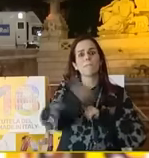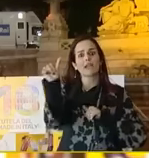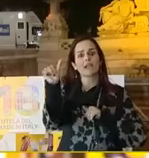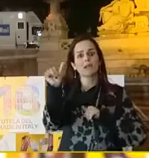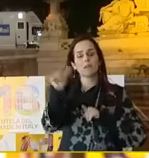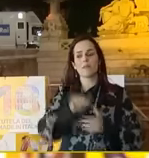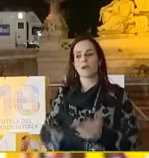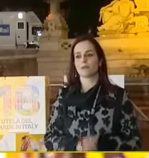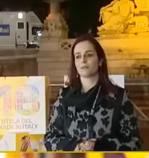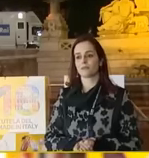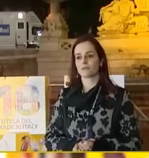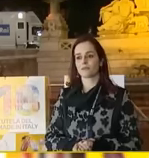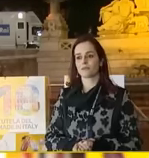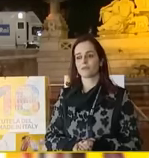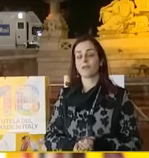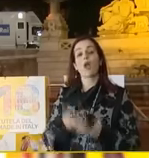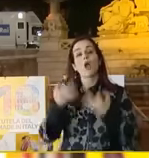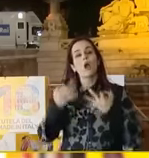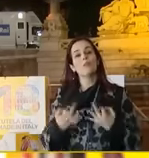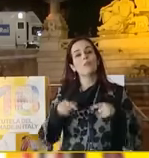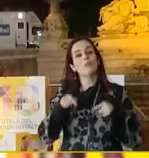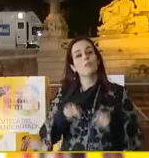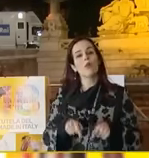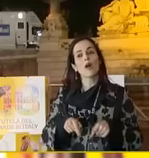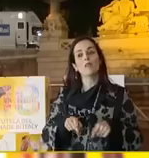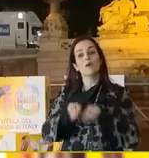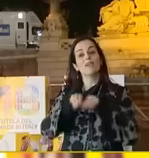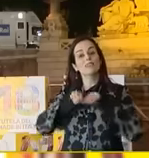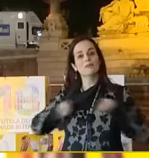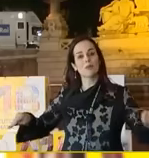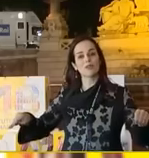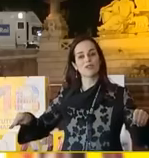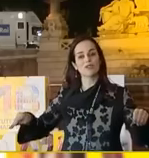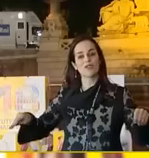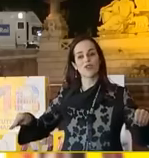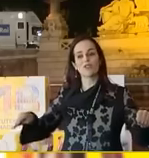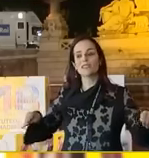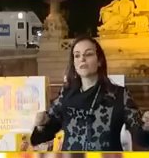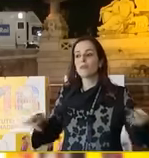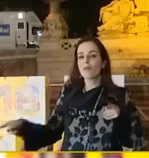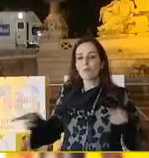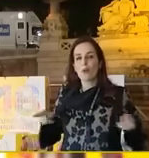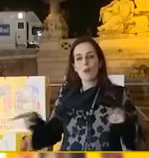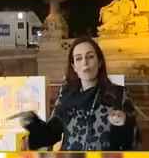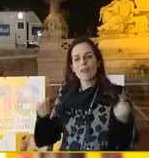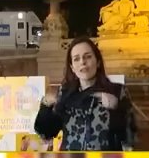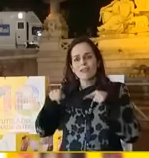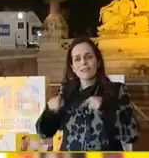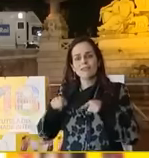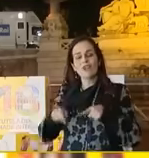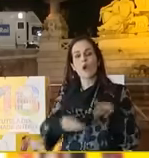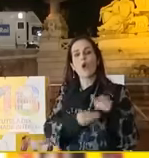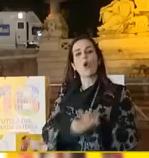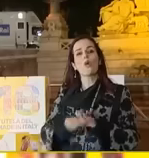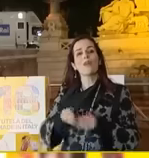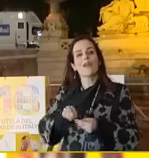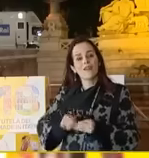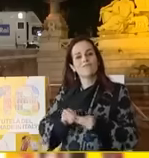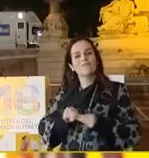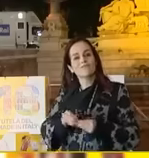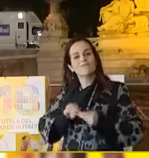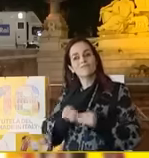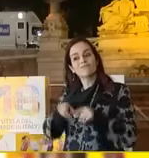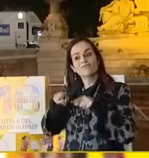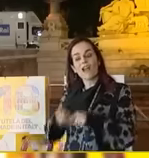proprio durante l'esposizione. Mandò lì i suoi operai a completarla direttamente lì presso l'esposizione. E